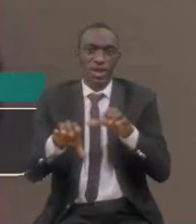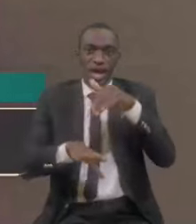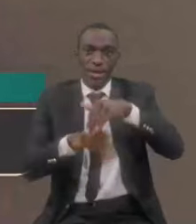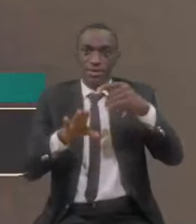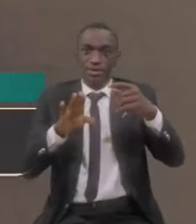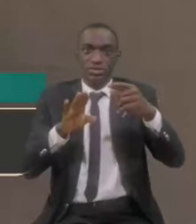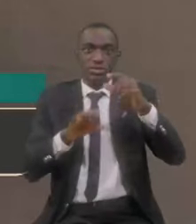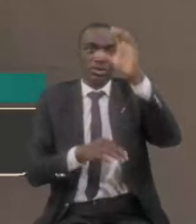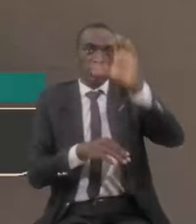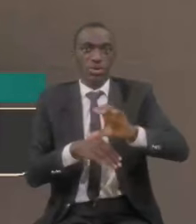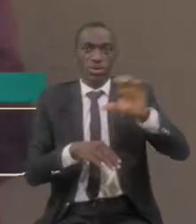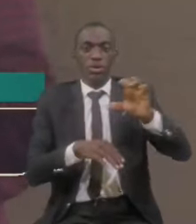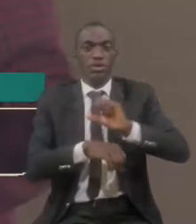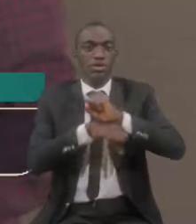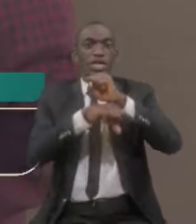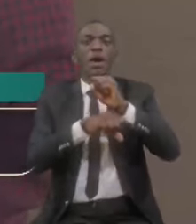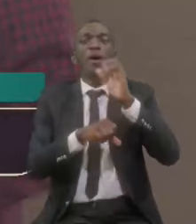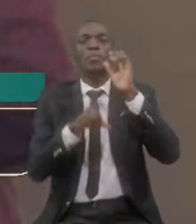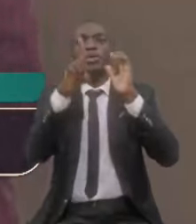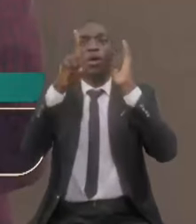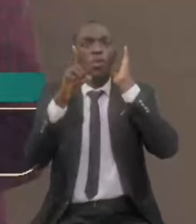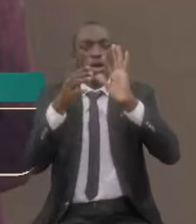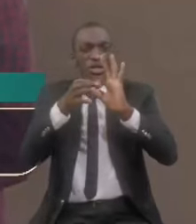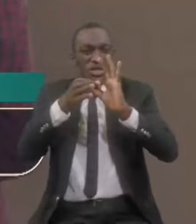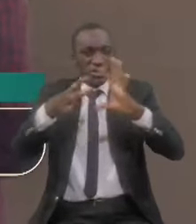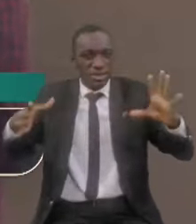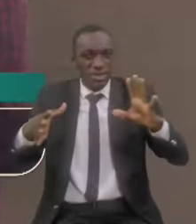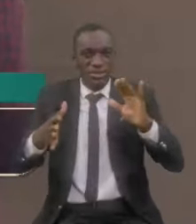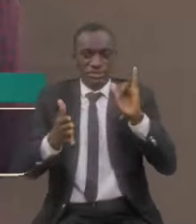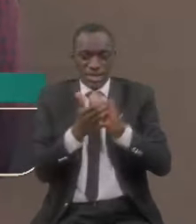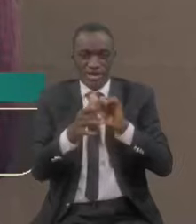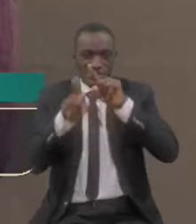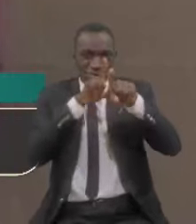va libérer cette étoile de ta cage.